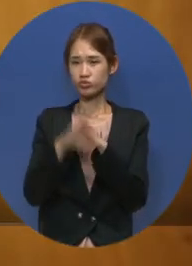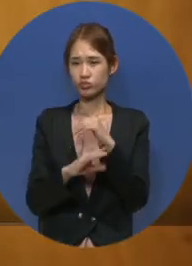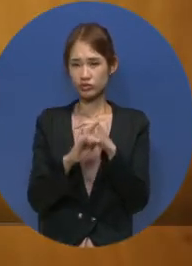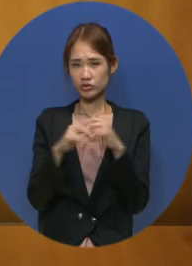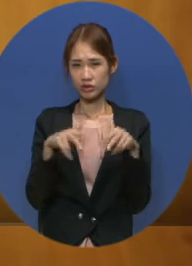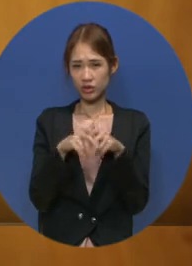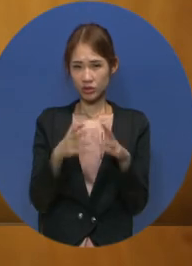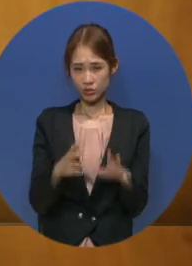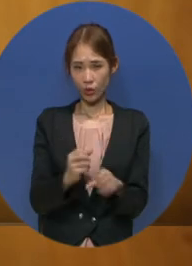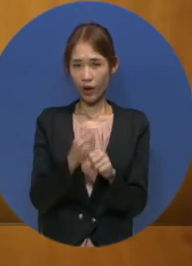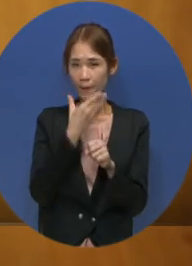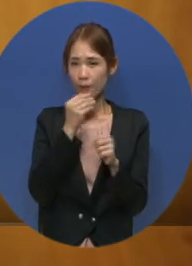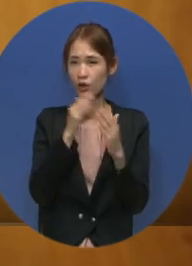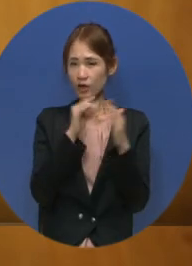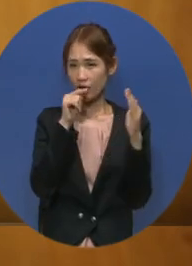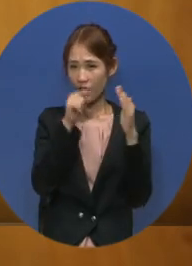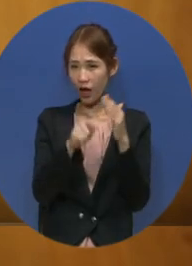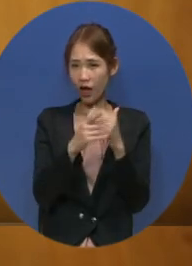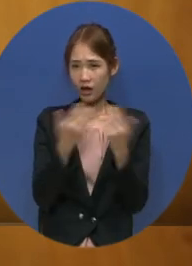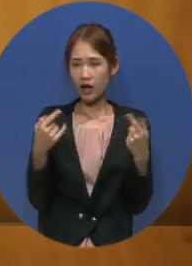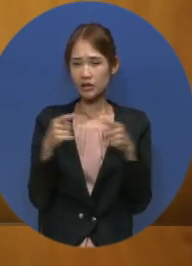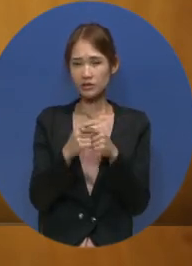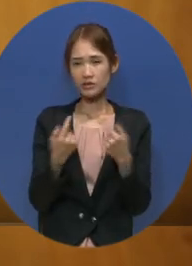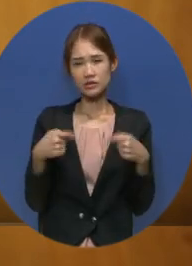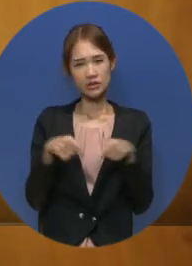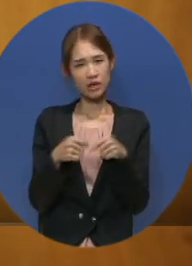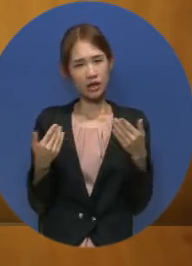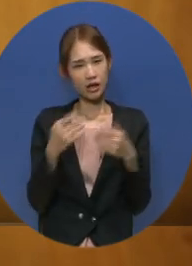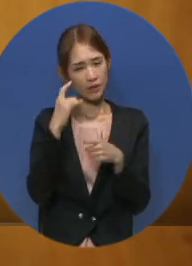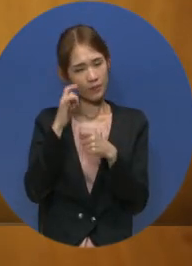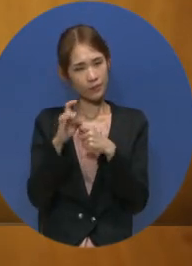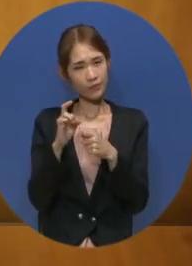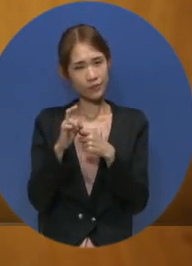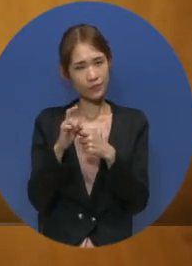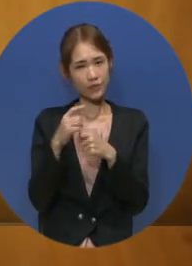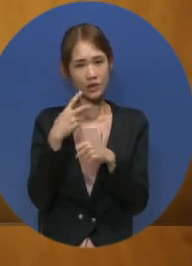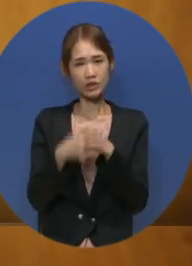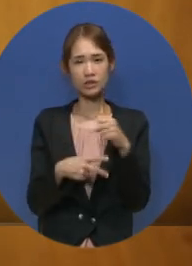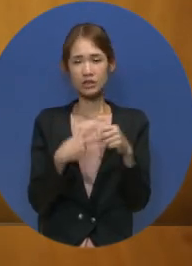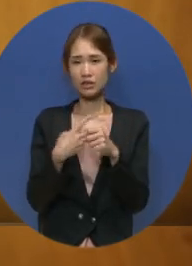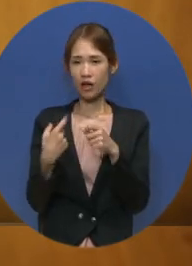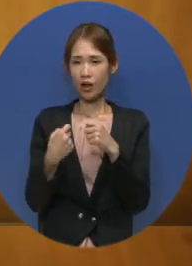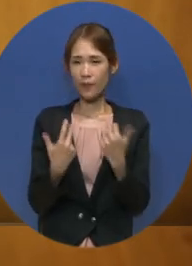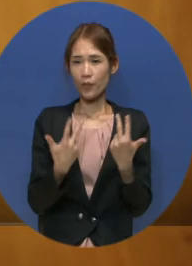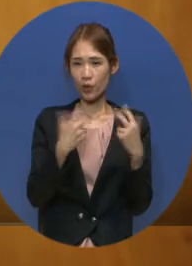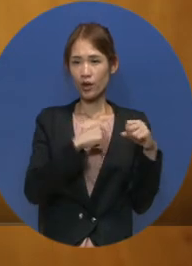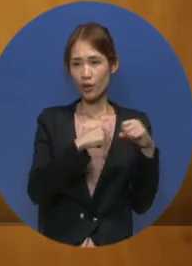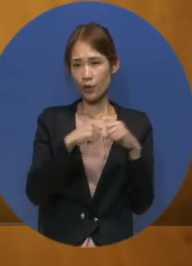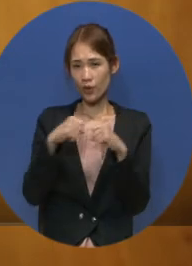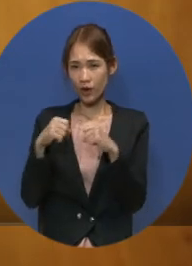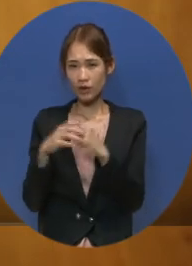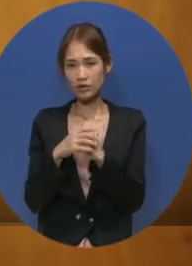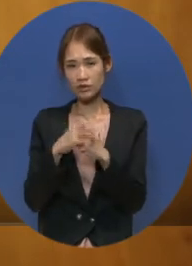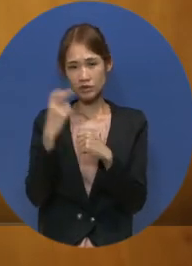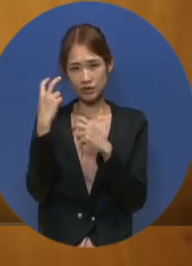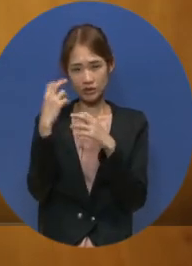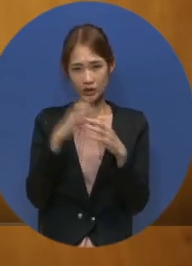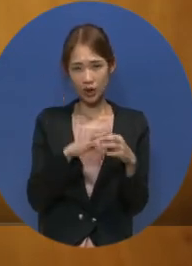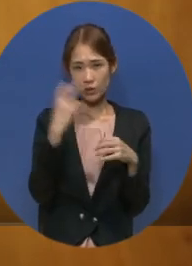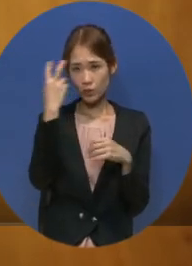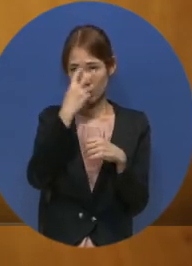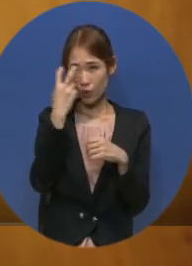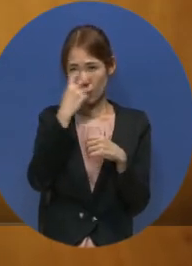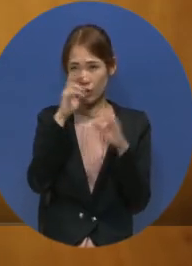그분들이 어떻게 생활하고 있고 그분들과 뭘 할 수 있을지에 대해서 고민하기 위해서 한 2년 가까이 봉사활동을 하면서 계속 관찰하고 함께하고